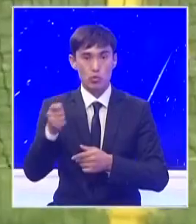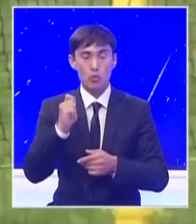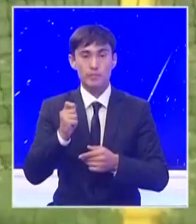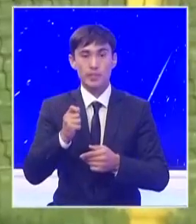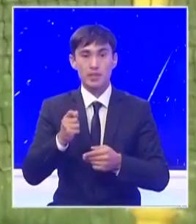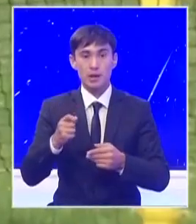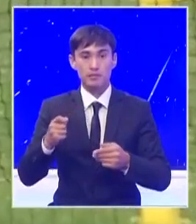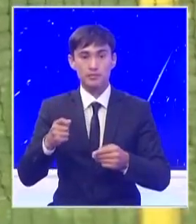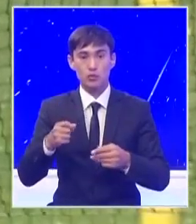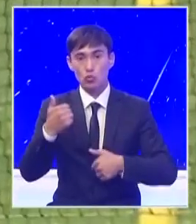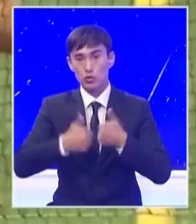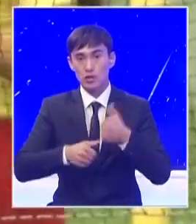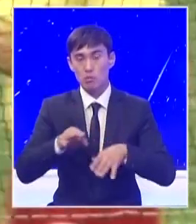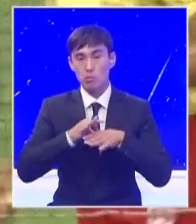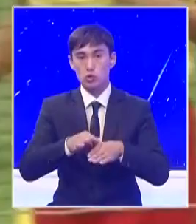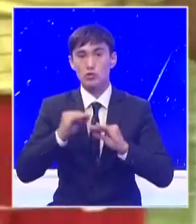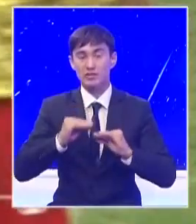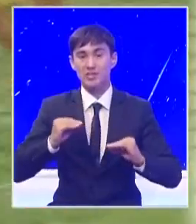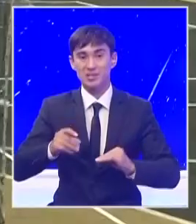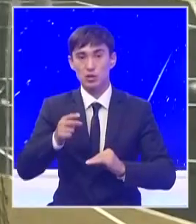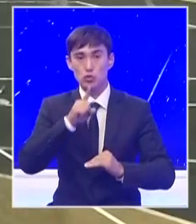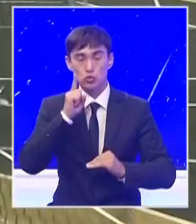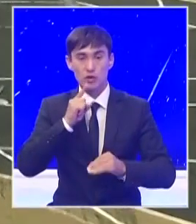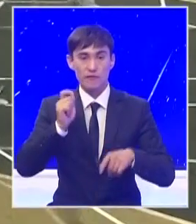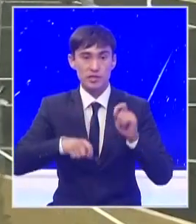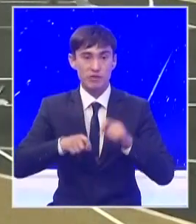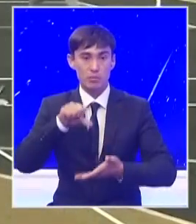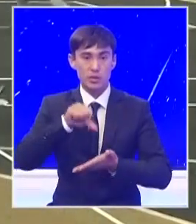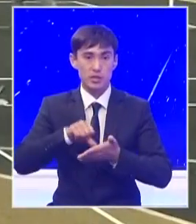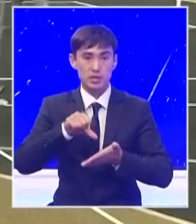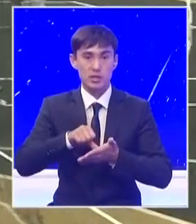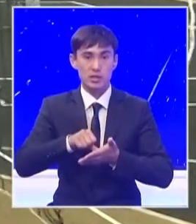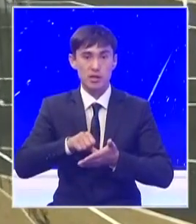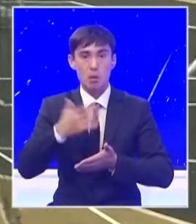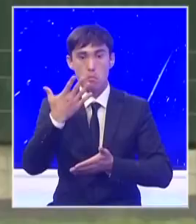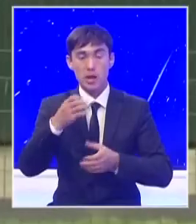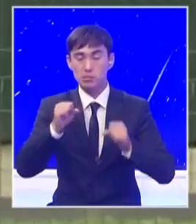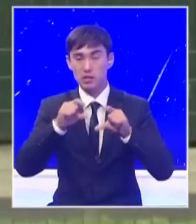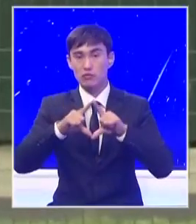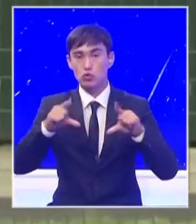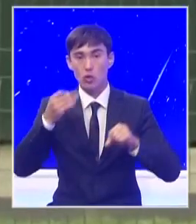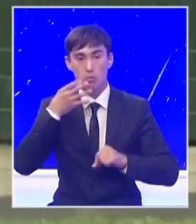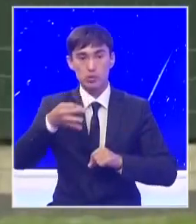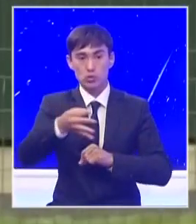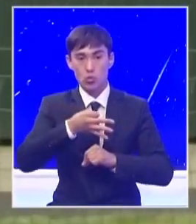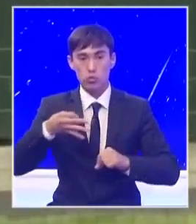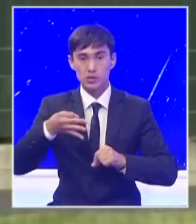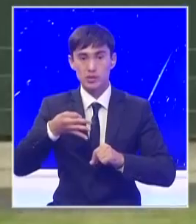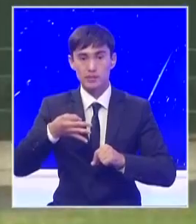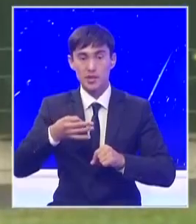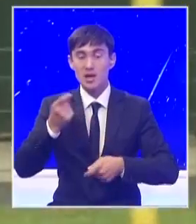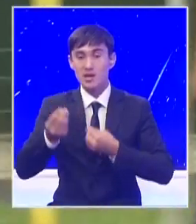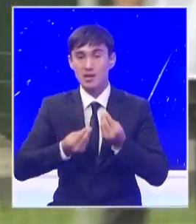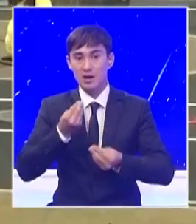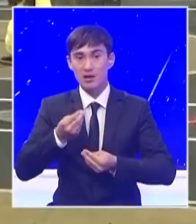В турнире, который также прошел в рамках детско-юношеского фестиваля, приняли участие воспитанники 5 спортивных школ Алматинской области.